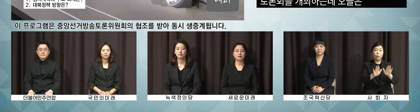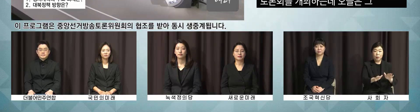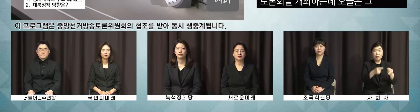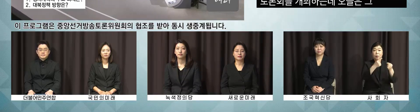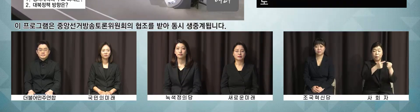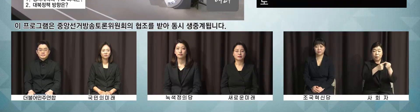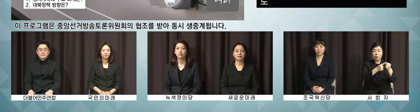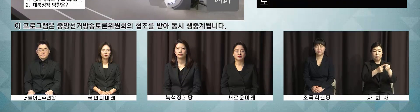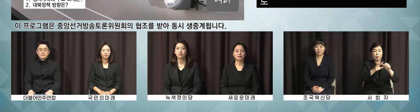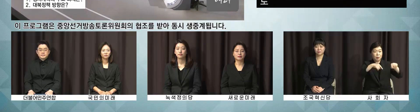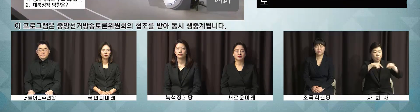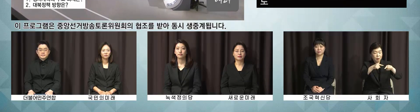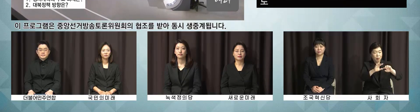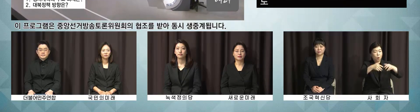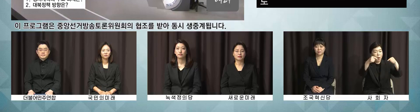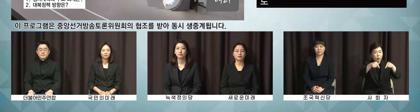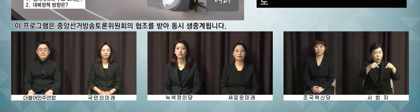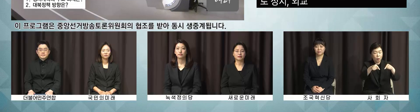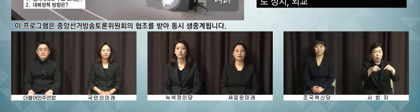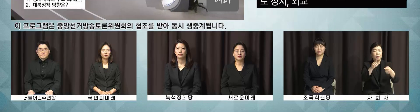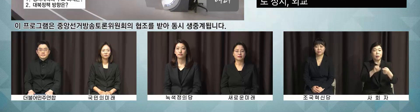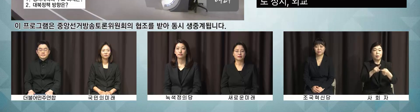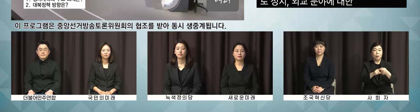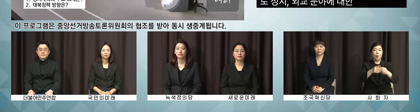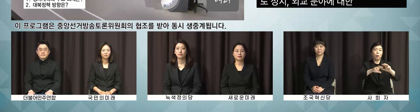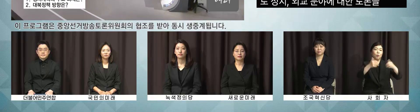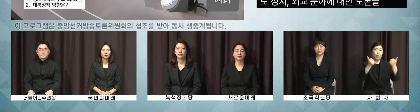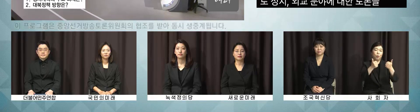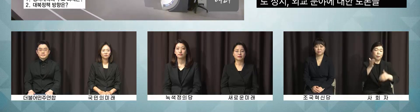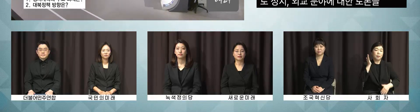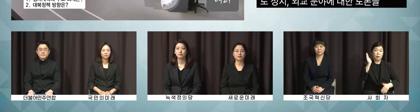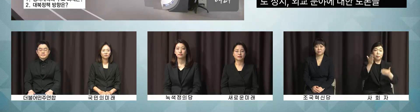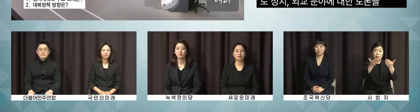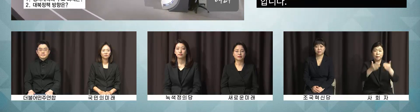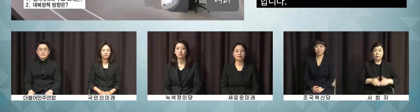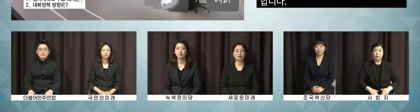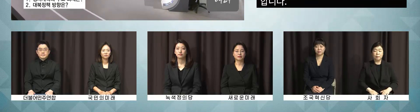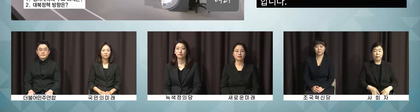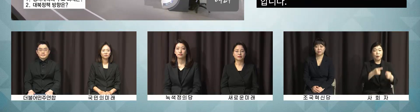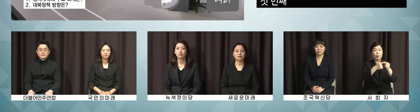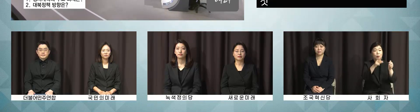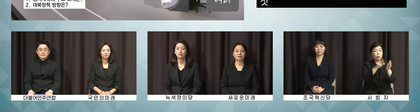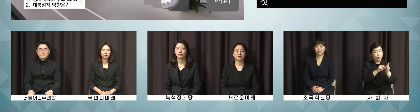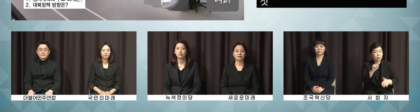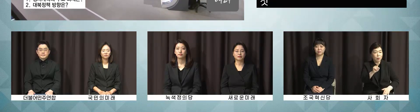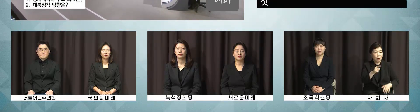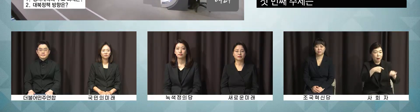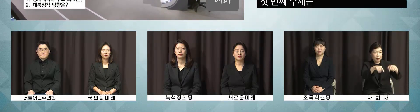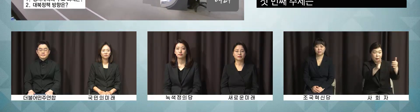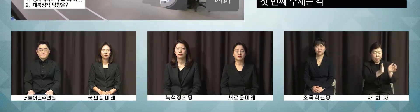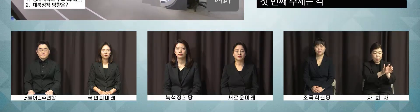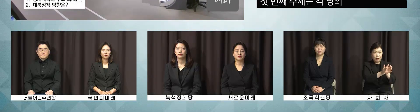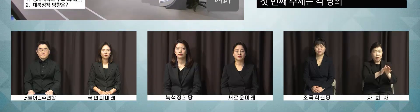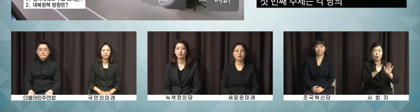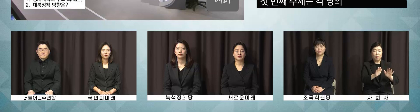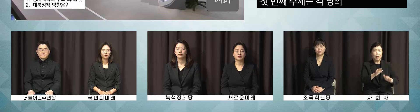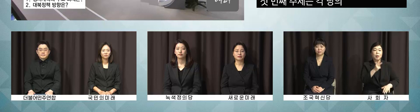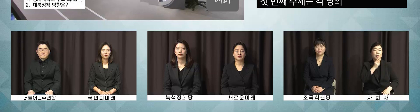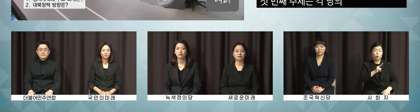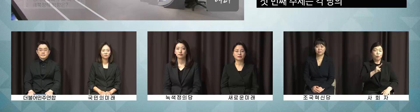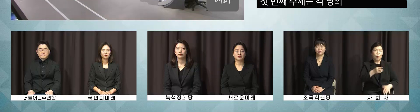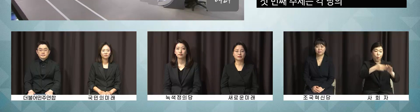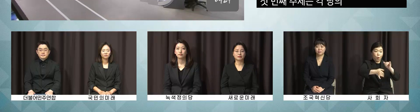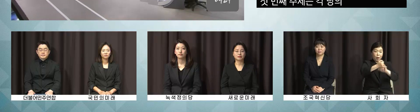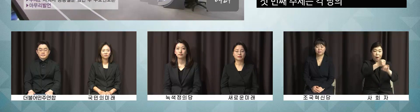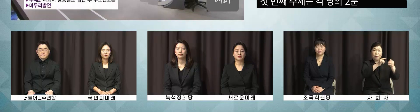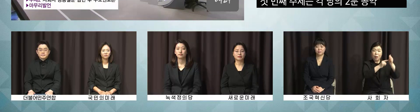번째로 정치 외교 분야에 대한 토론을 진행합니다. 첫 번째 주제는 각 당의 2분 공약 발표